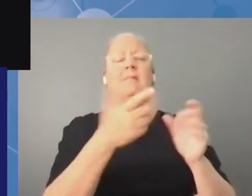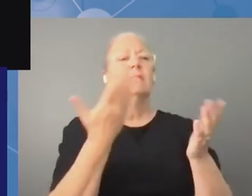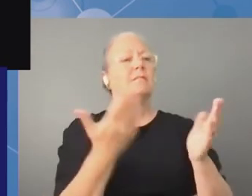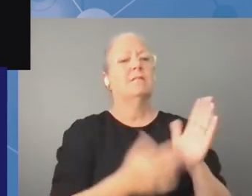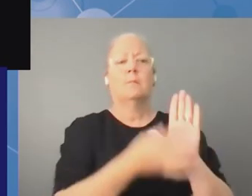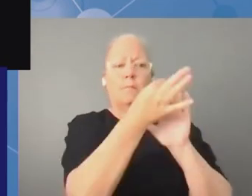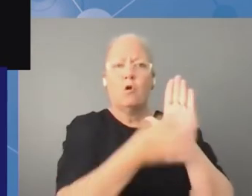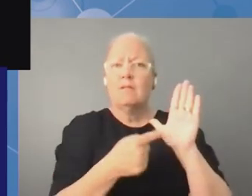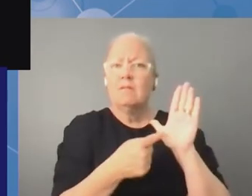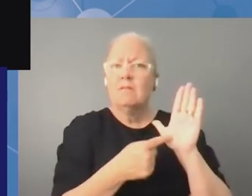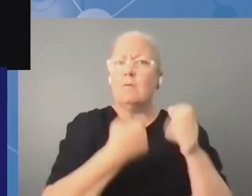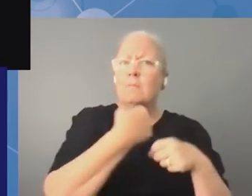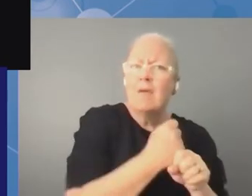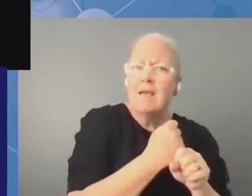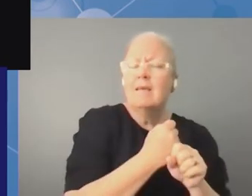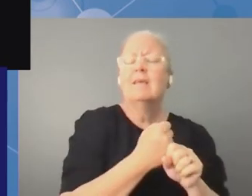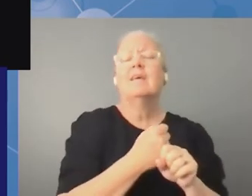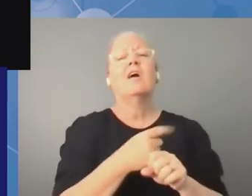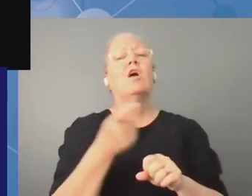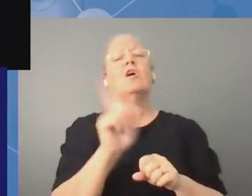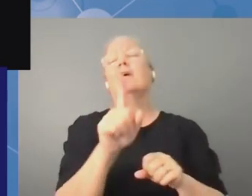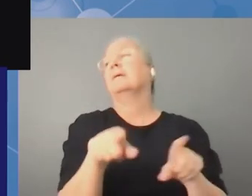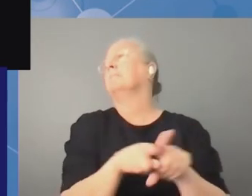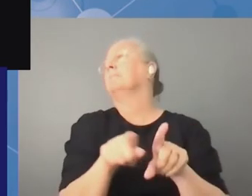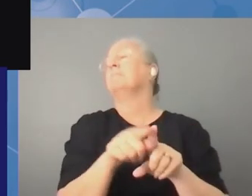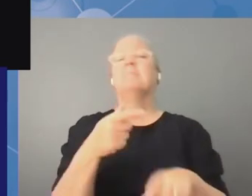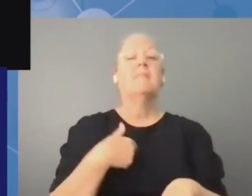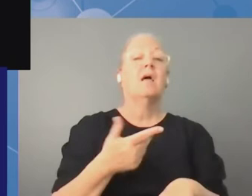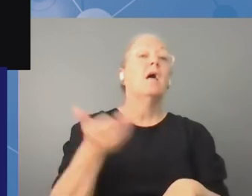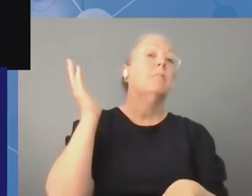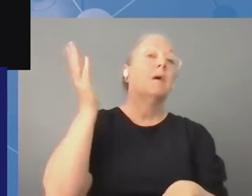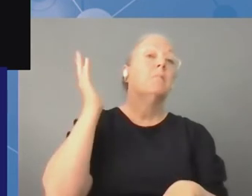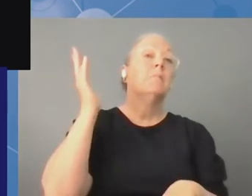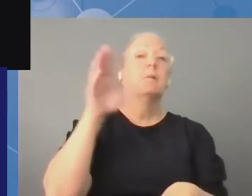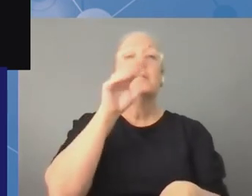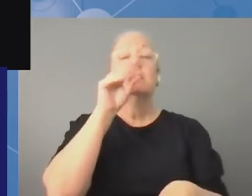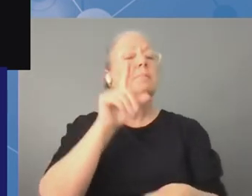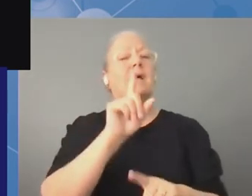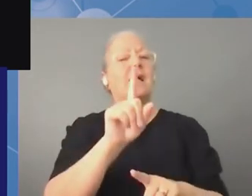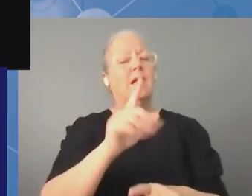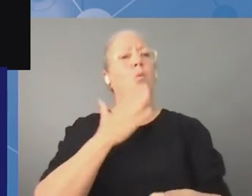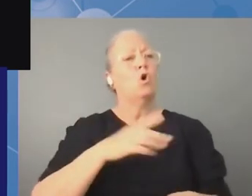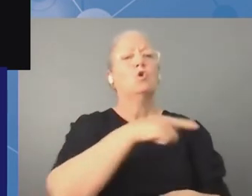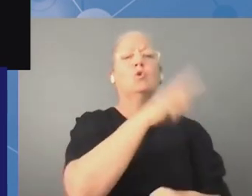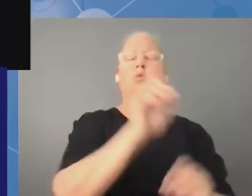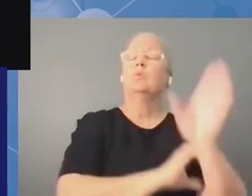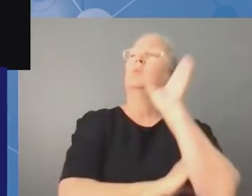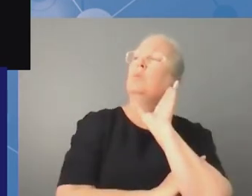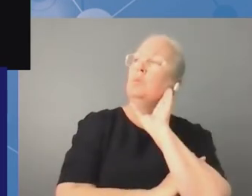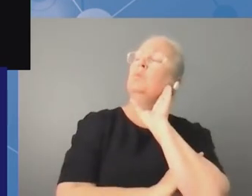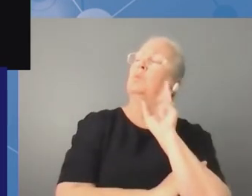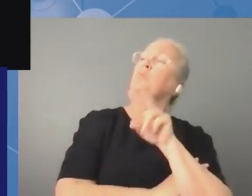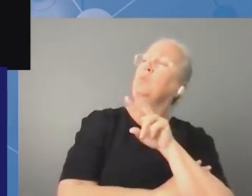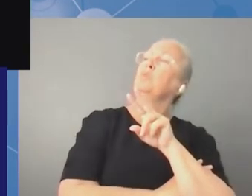أود القول أننا دائما نحاول في بدء التواصل مع صناع القرار، وأنا